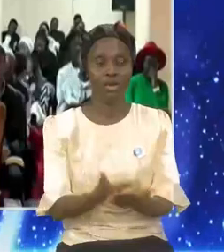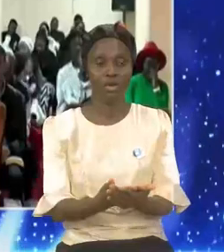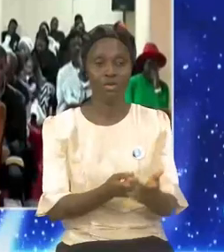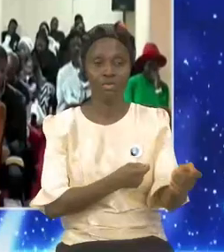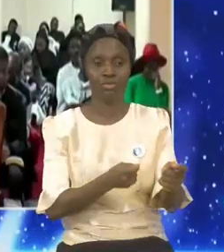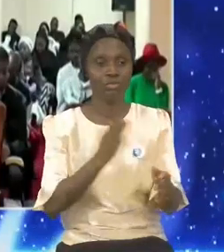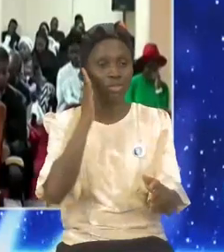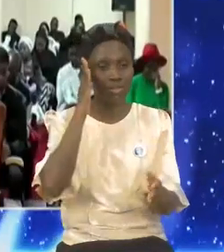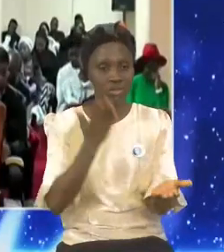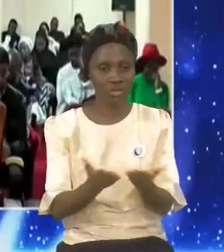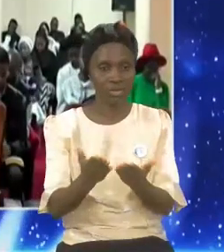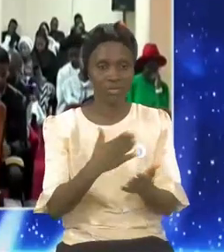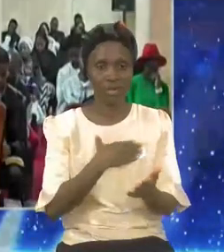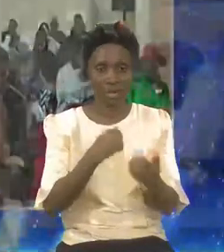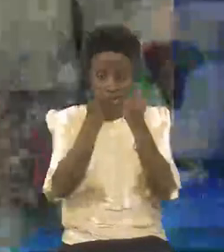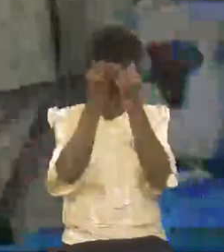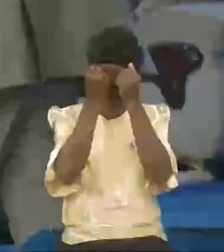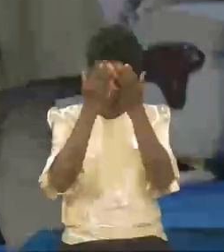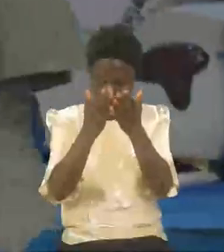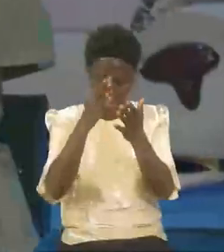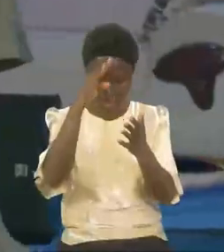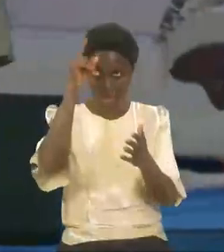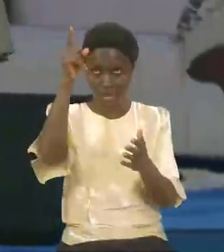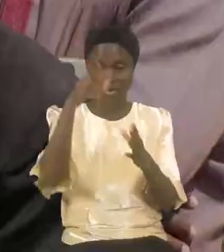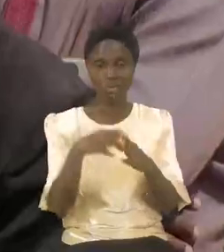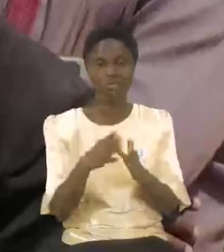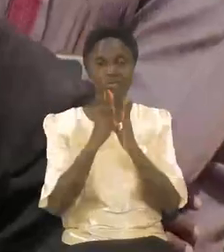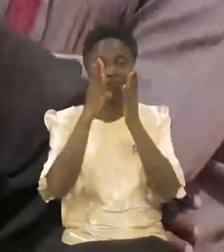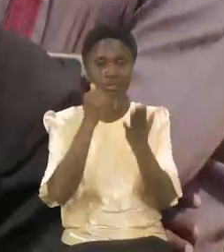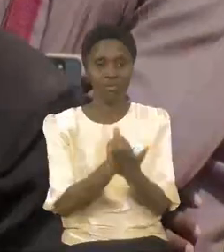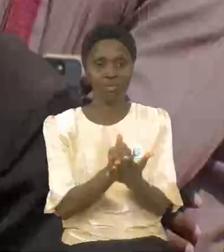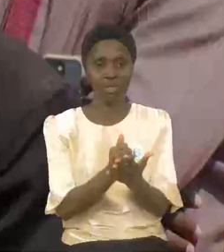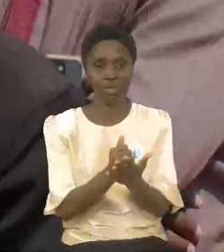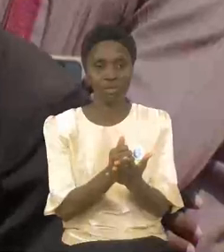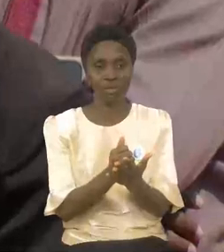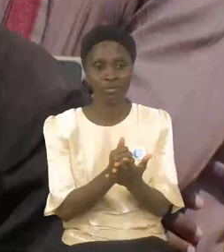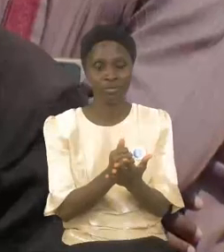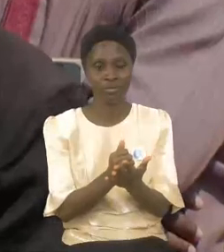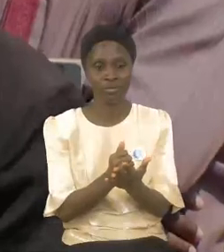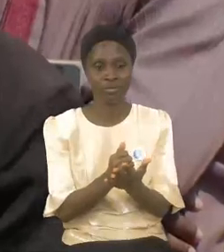le serviront et lui obéiront. Quelqu'un la crie amen.